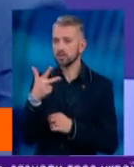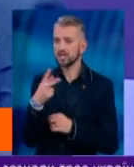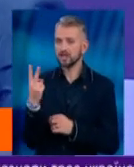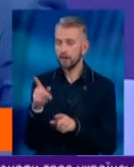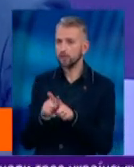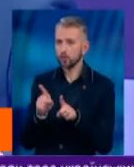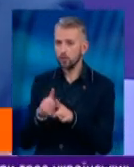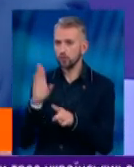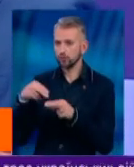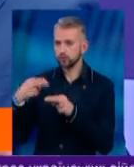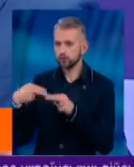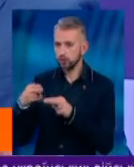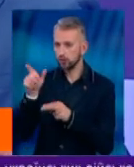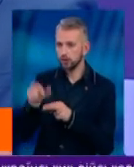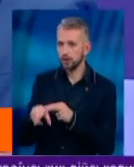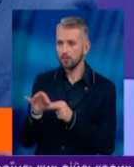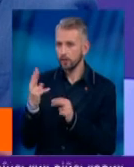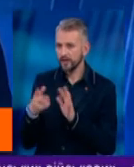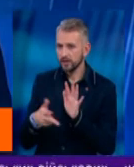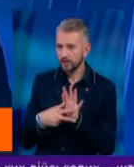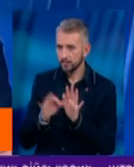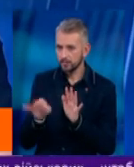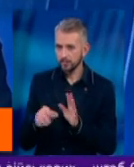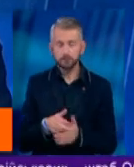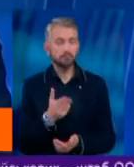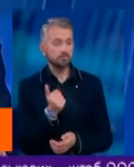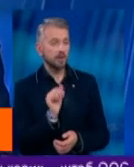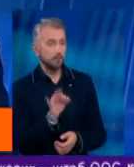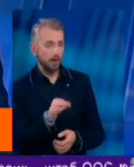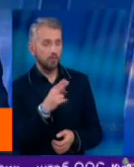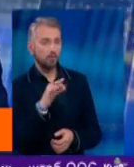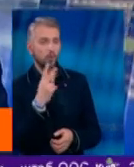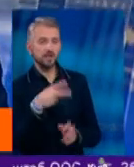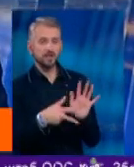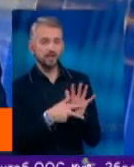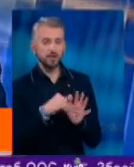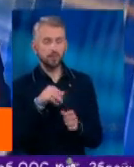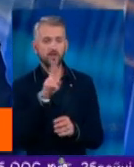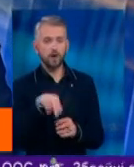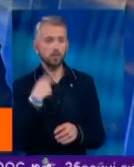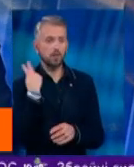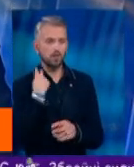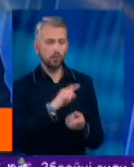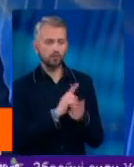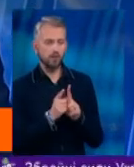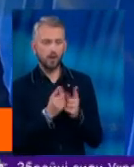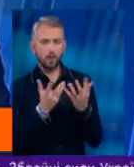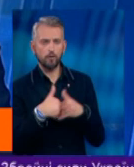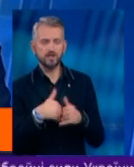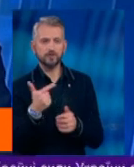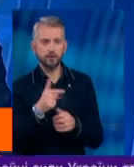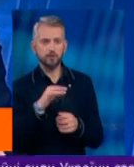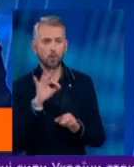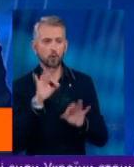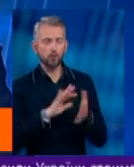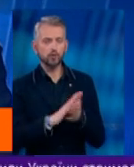все одно буде людина віддавати по 28, правильно? По 28, і валютний борг перераховується у гривневий по курсу